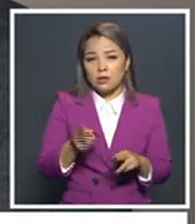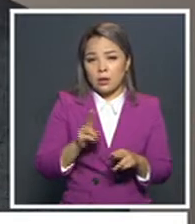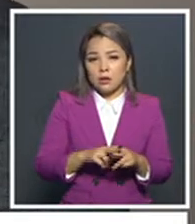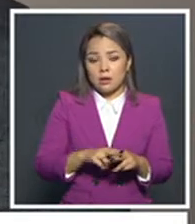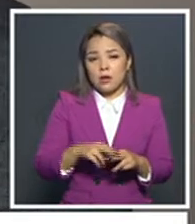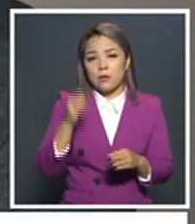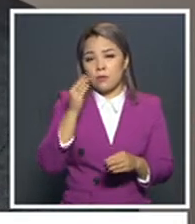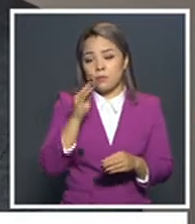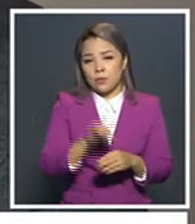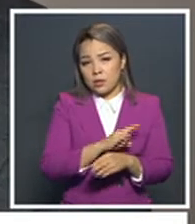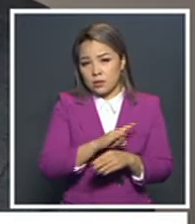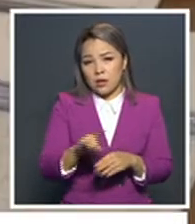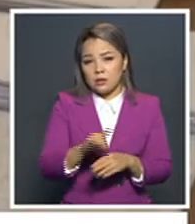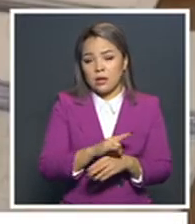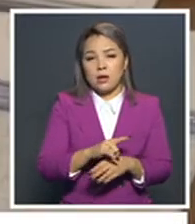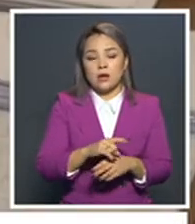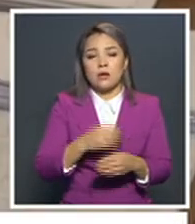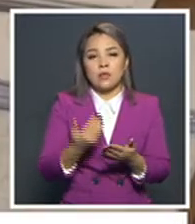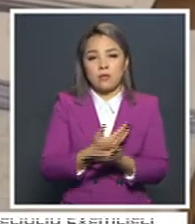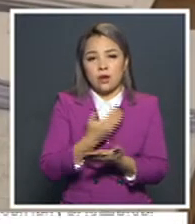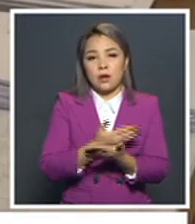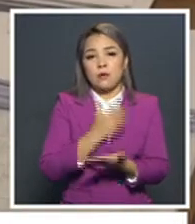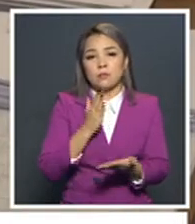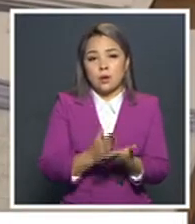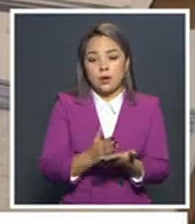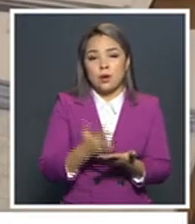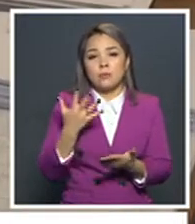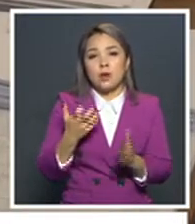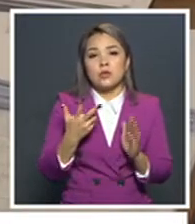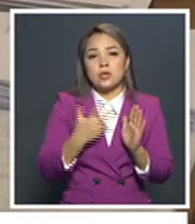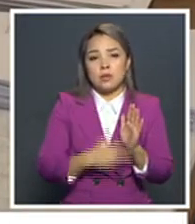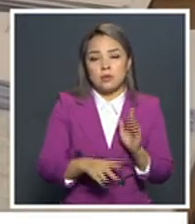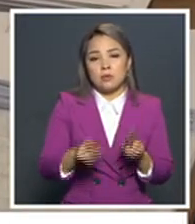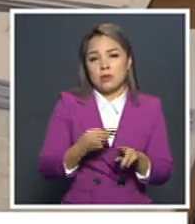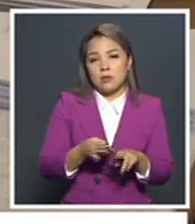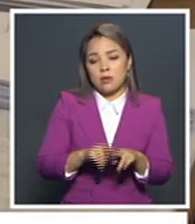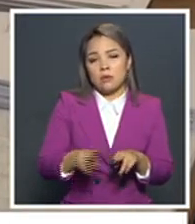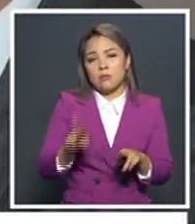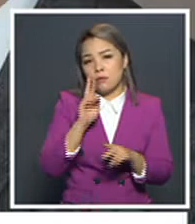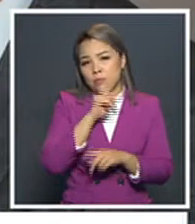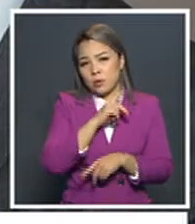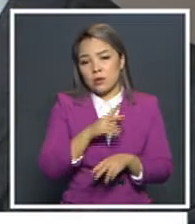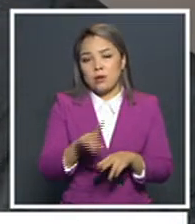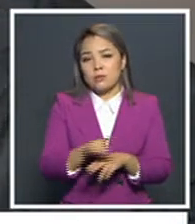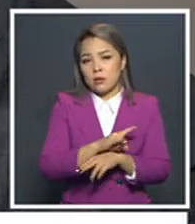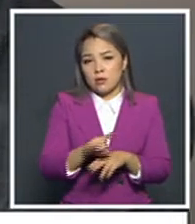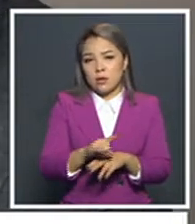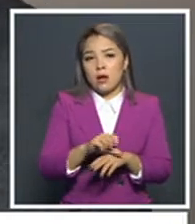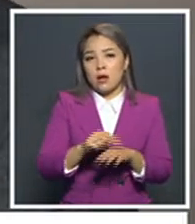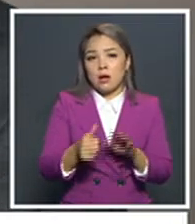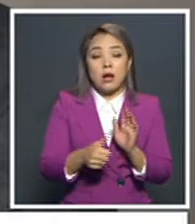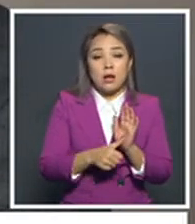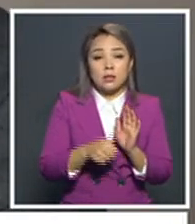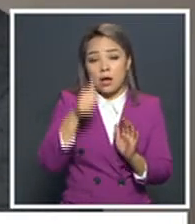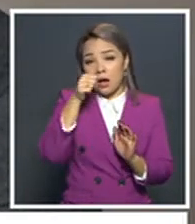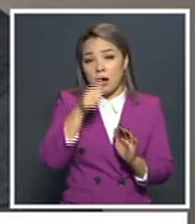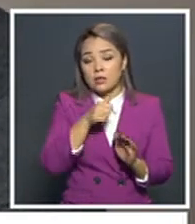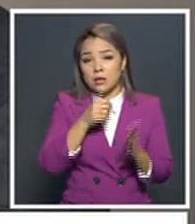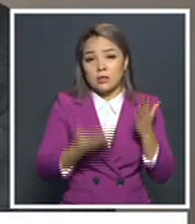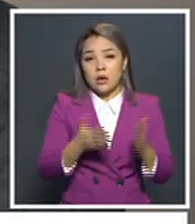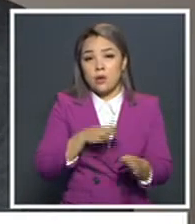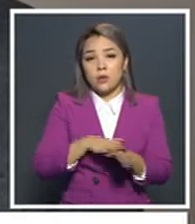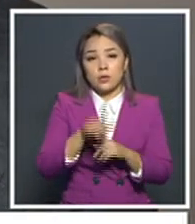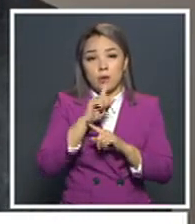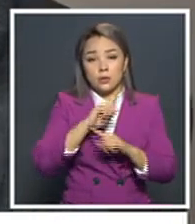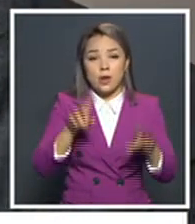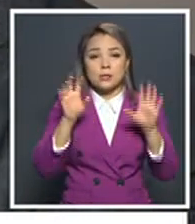жалған информация жүр. 580 мыңнан штраф салған деп ондай болған емес. 6 айдан кейін орындалмаса бұл жерде